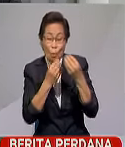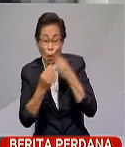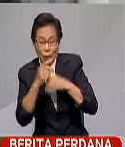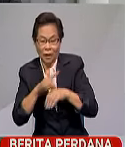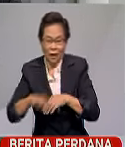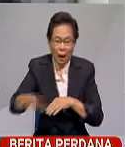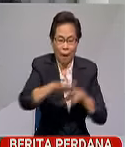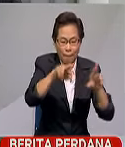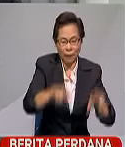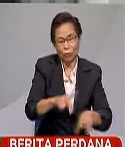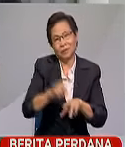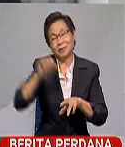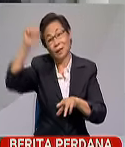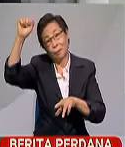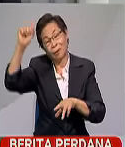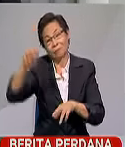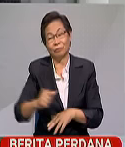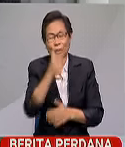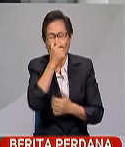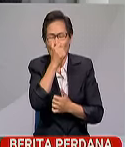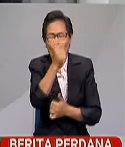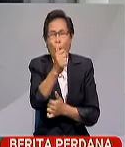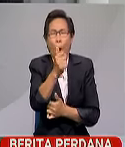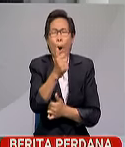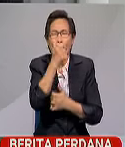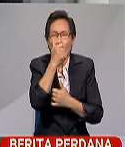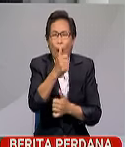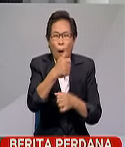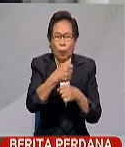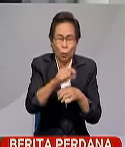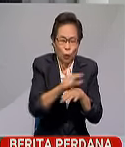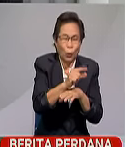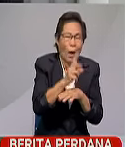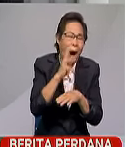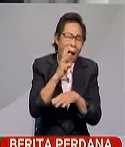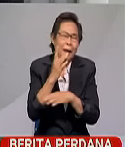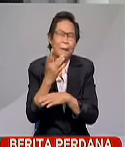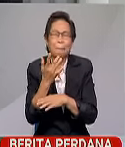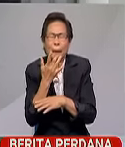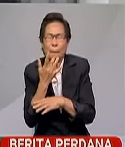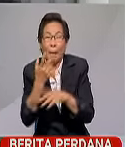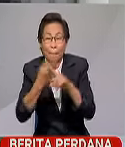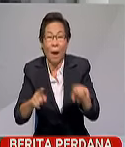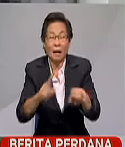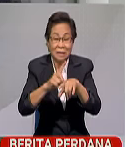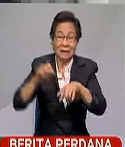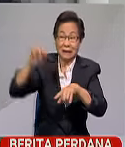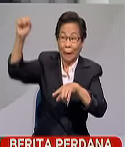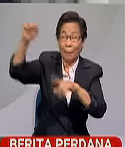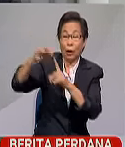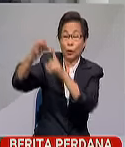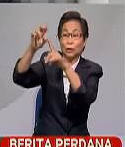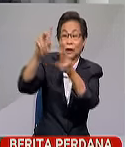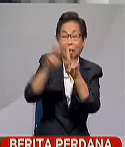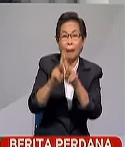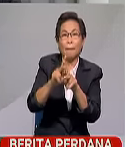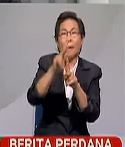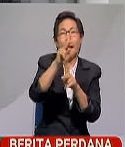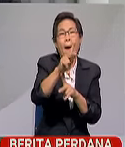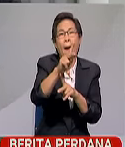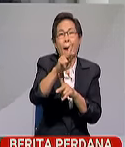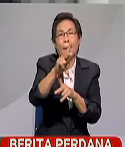kalangan penduduk di Sabah. Menarik itu, dan pekasam biasanya dibuat menggunakan ikan air tawar. Namun di Sabah, khususnya di kampung Biau